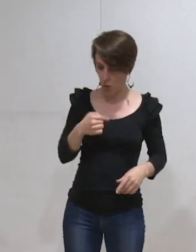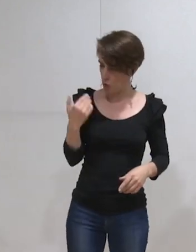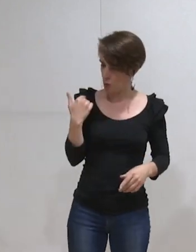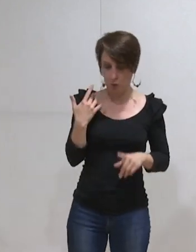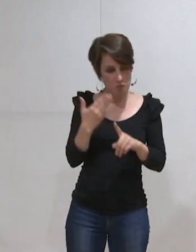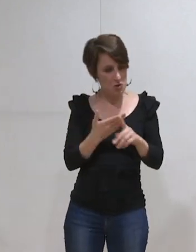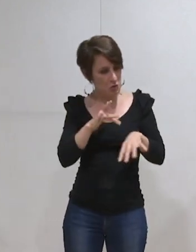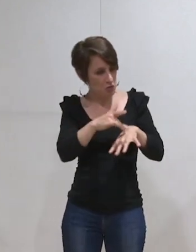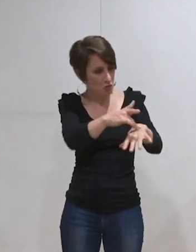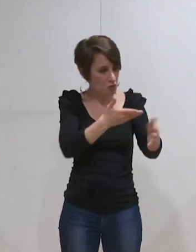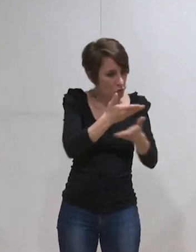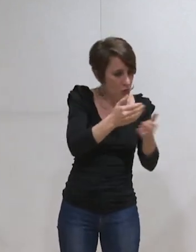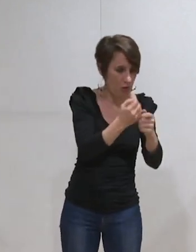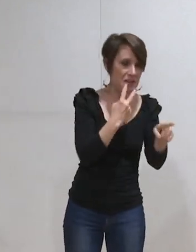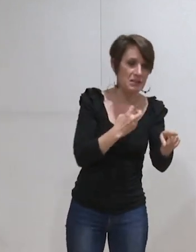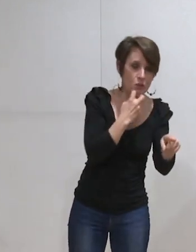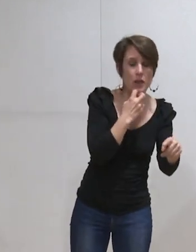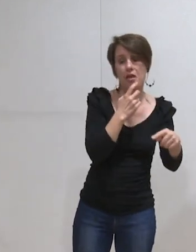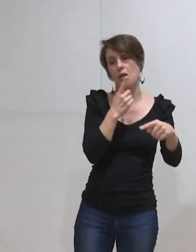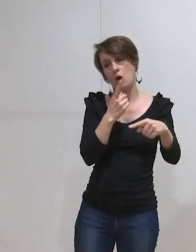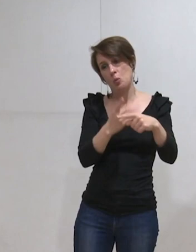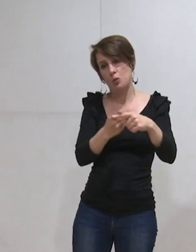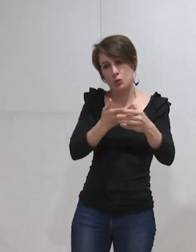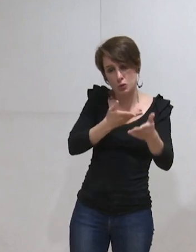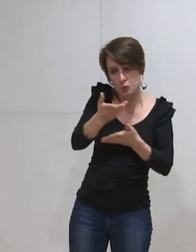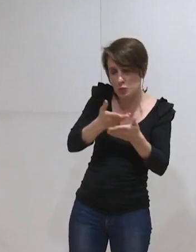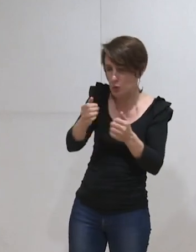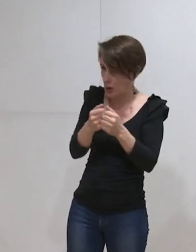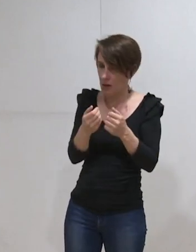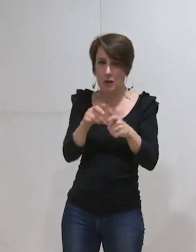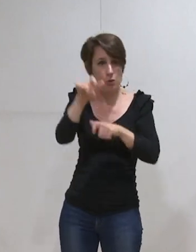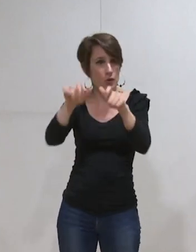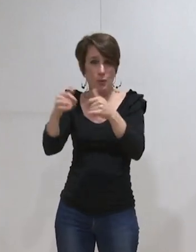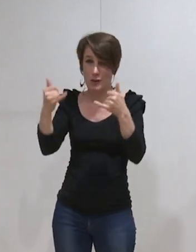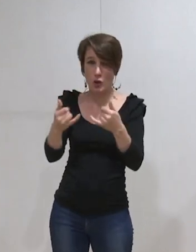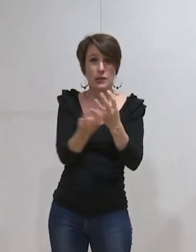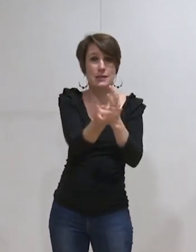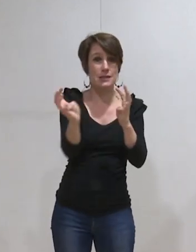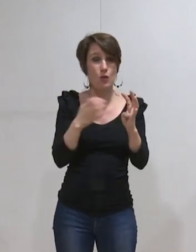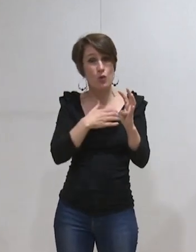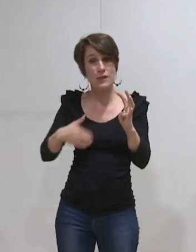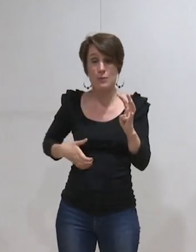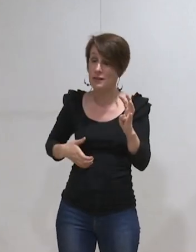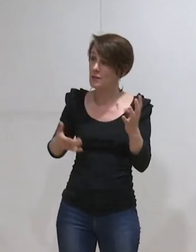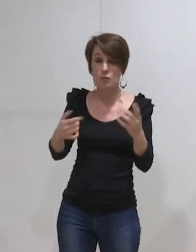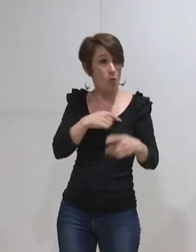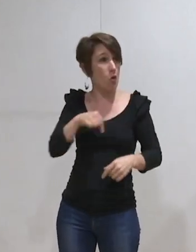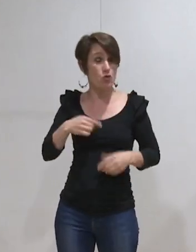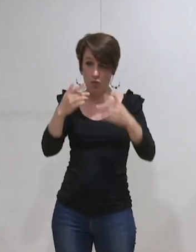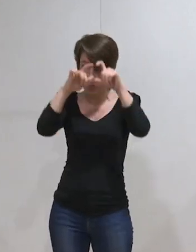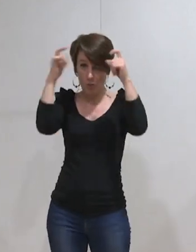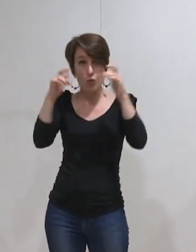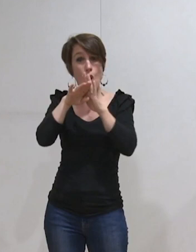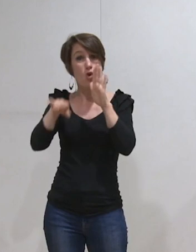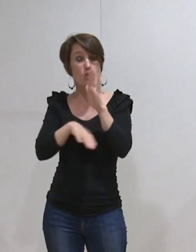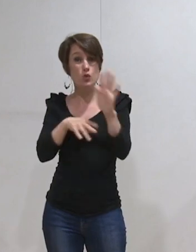mais tel qu'ell ressortent aussi du débat avec des des gens qui sont ici qui sont peut-être pas des sous-citoyens non plus les conseillers